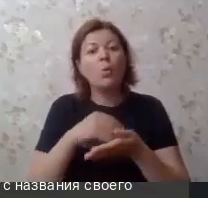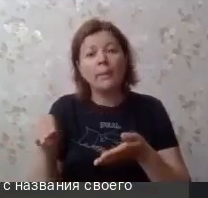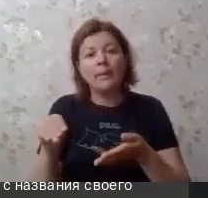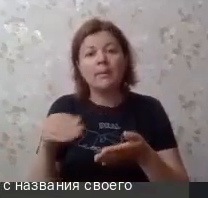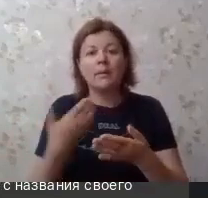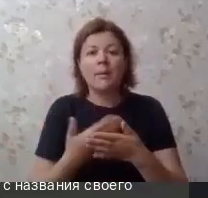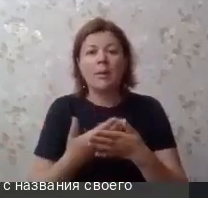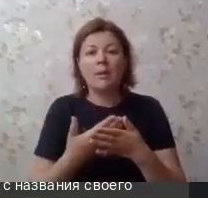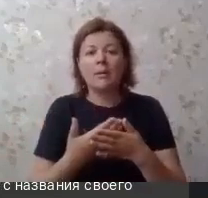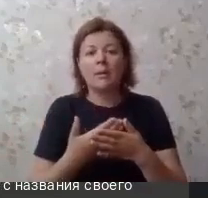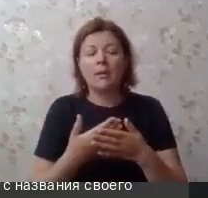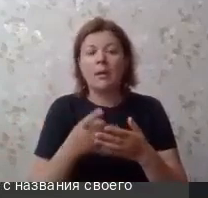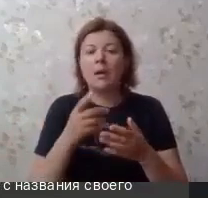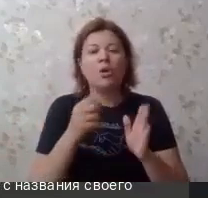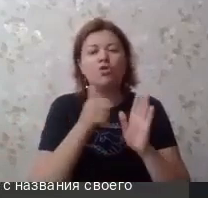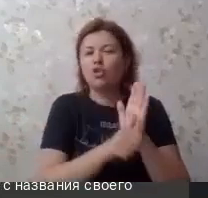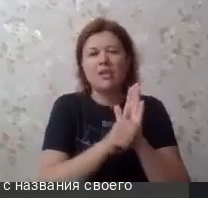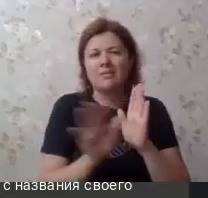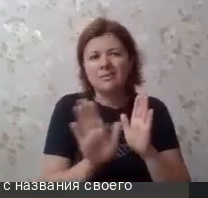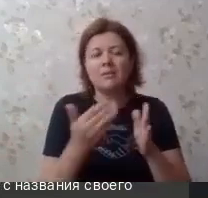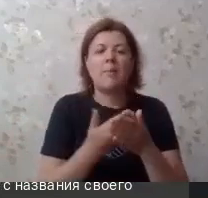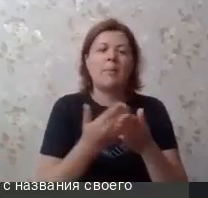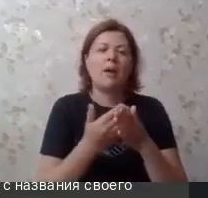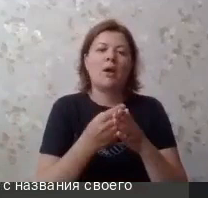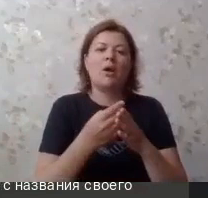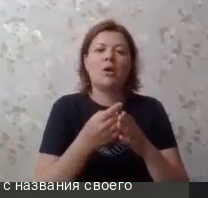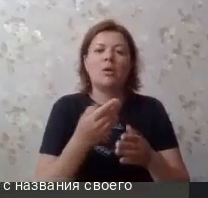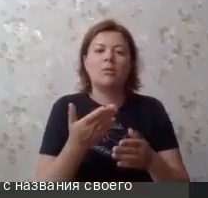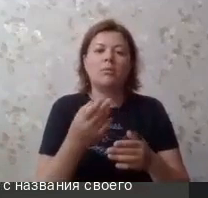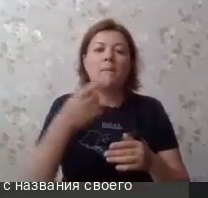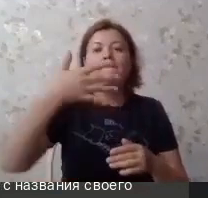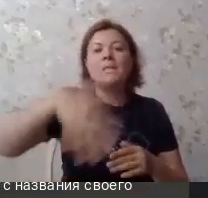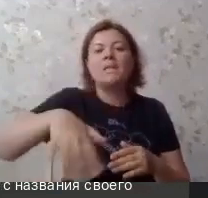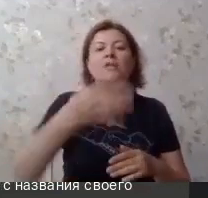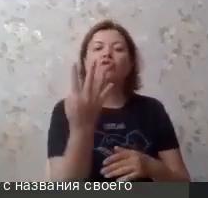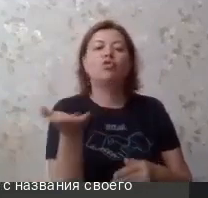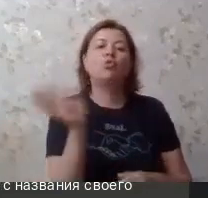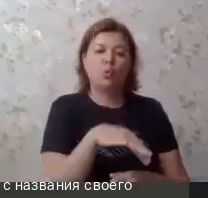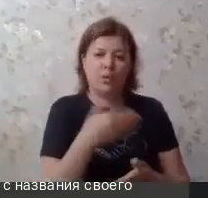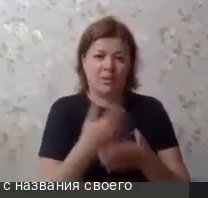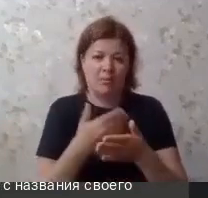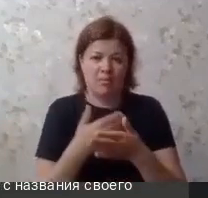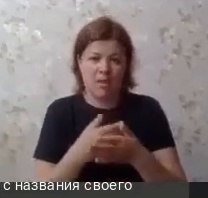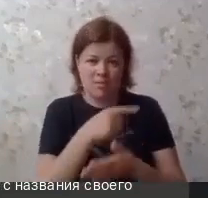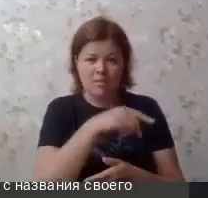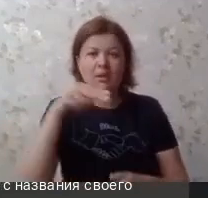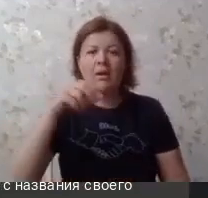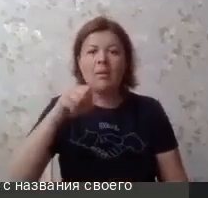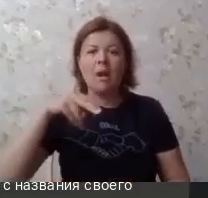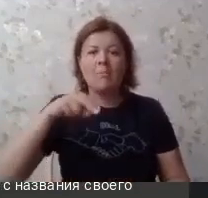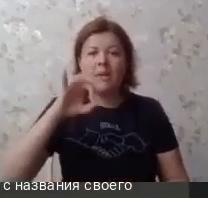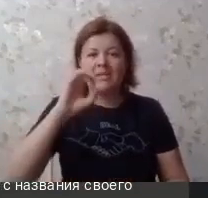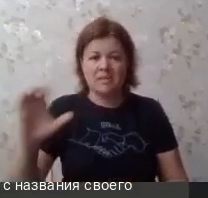допустим, не 60, а, ну, допустим, 54, да, допустим. Ну, то есть,